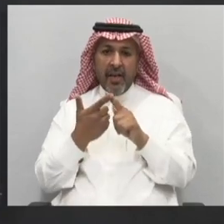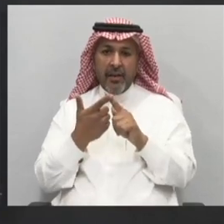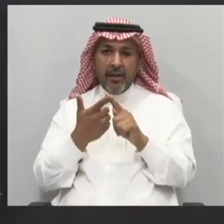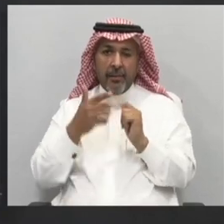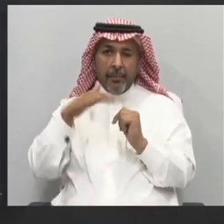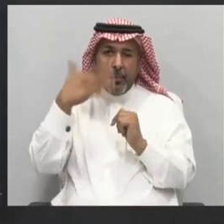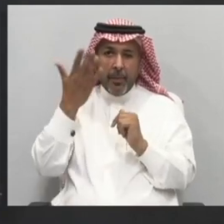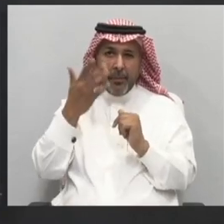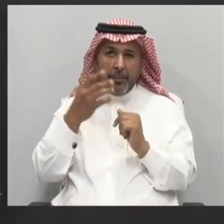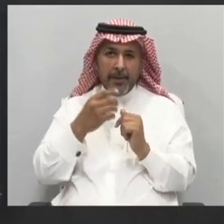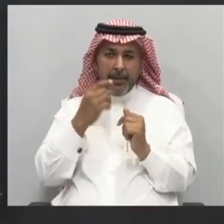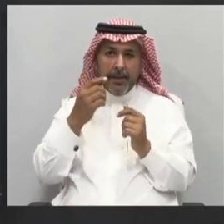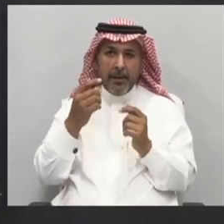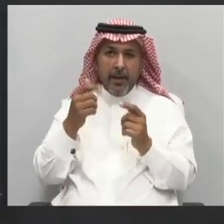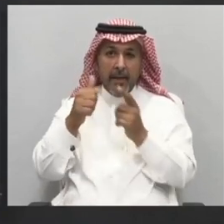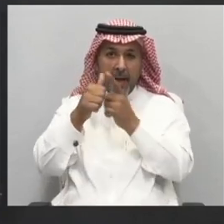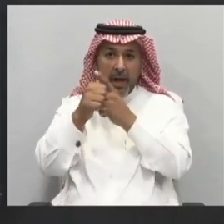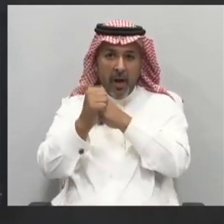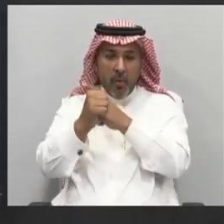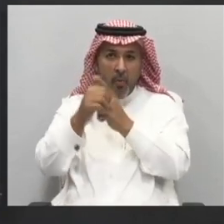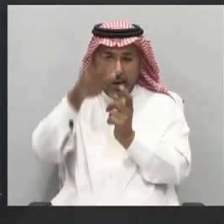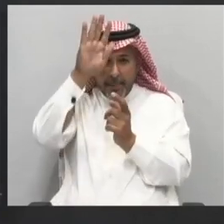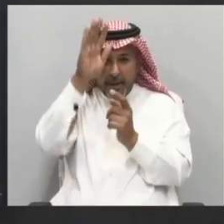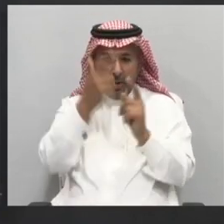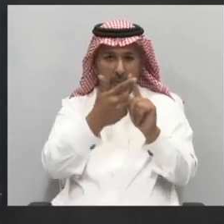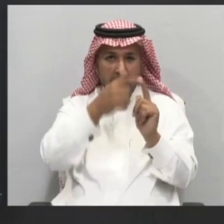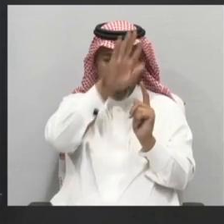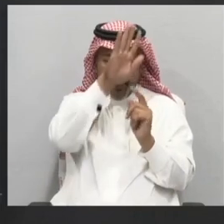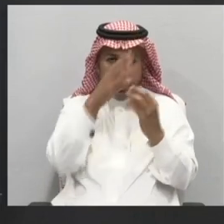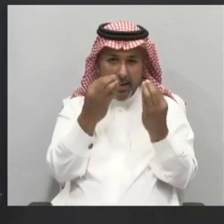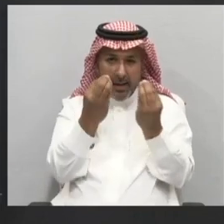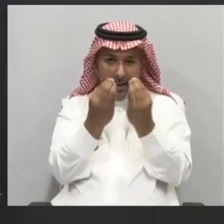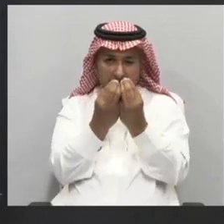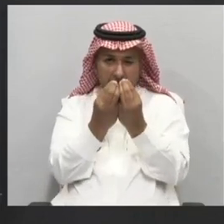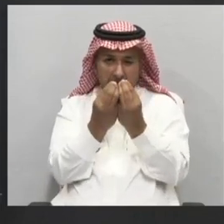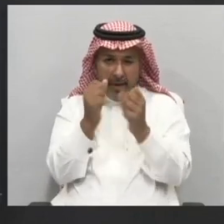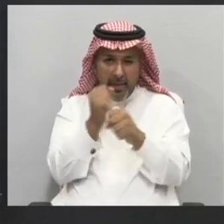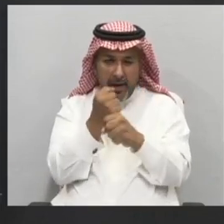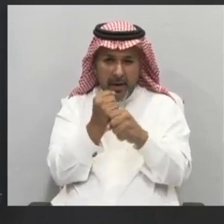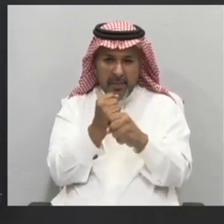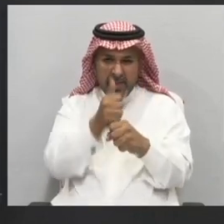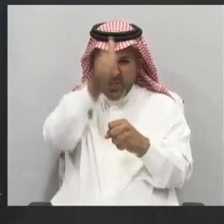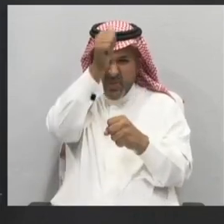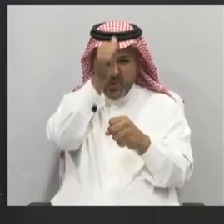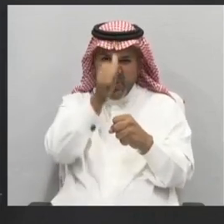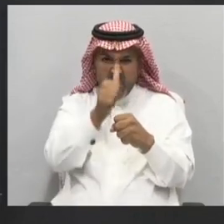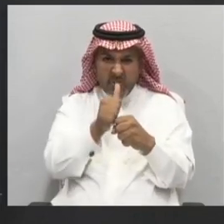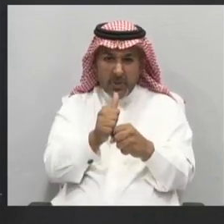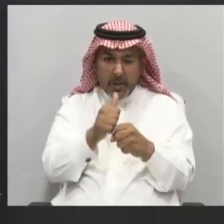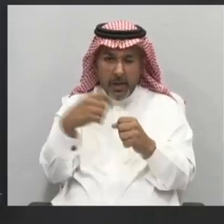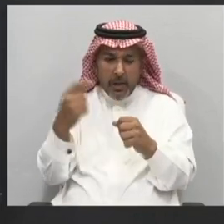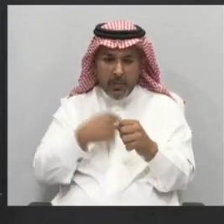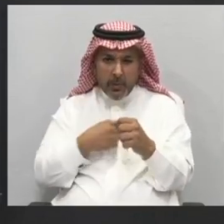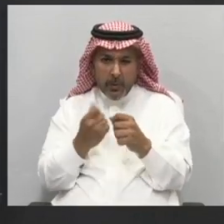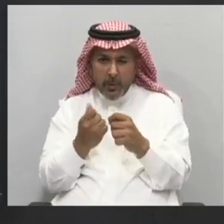ايضا انه لو افترضنا افتراضا عقليا اخر وقلنا انه يوجد اله اخر مع الله النتيجه ستكون